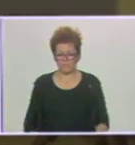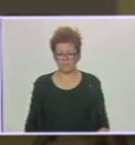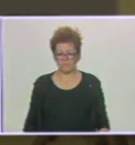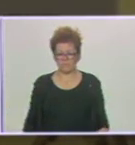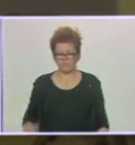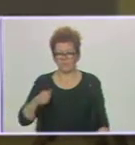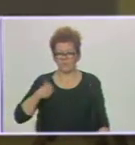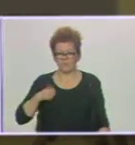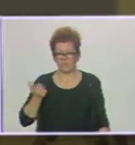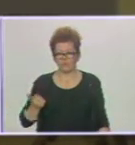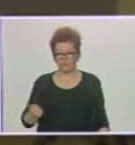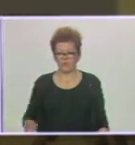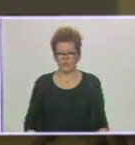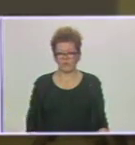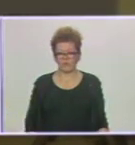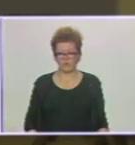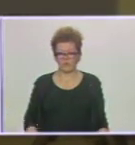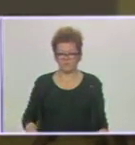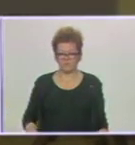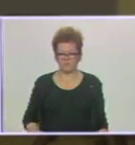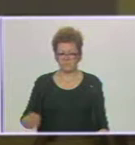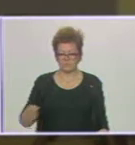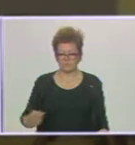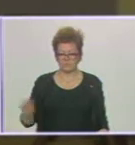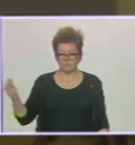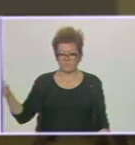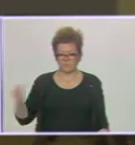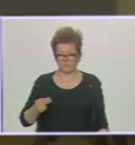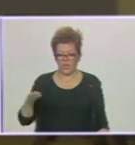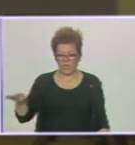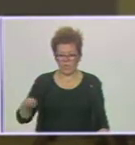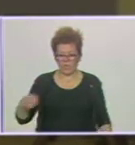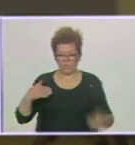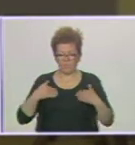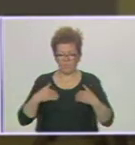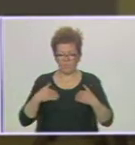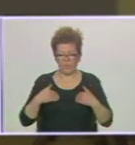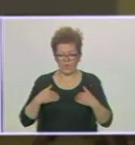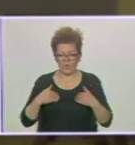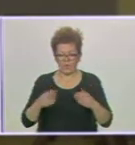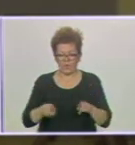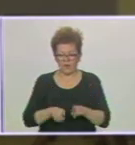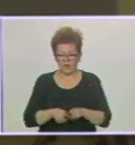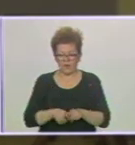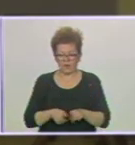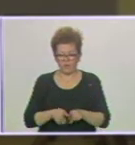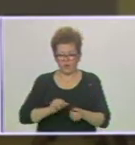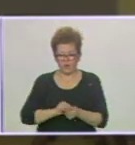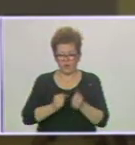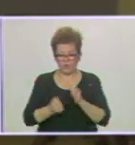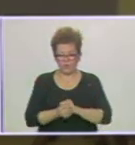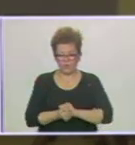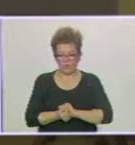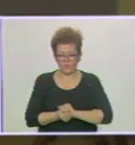Mă bucur că din copiii mei și Livia și Maria și Mirela la rândul lor au încercat să